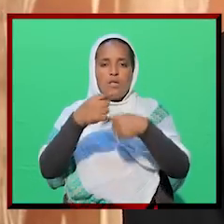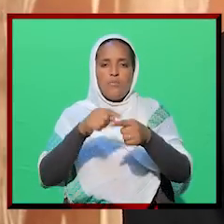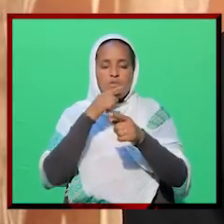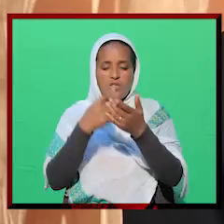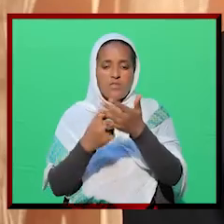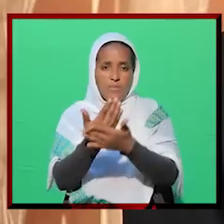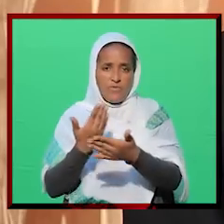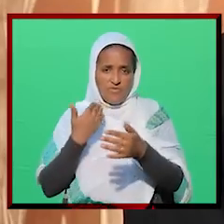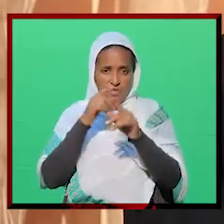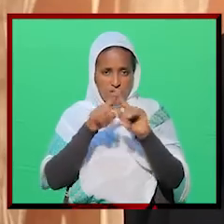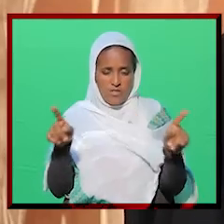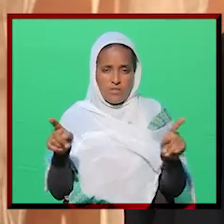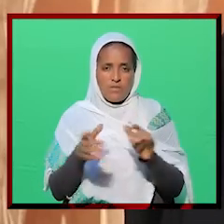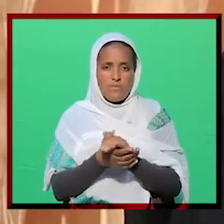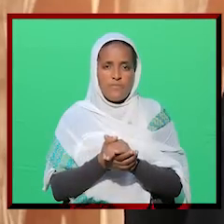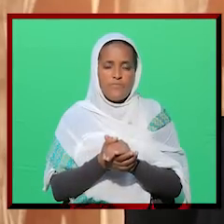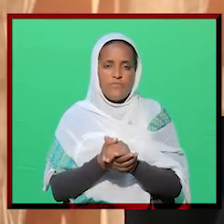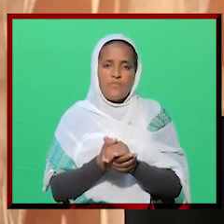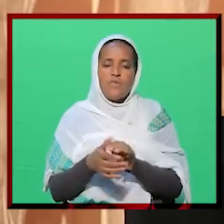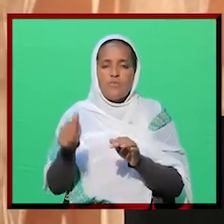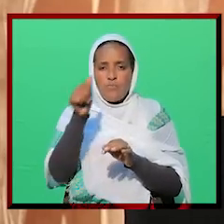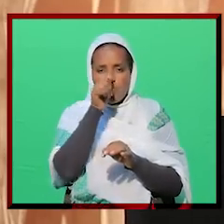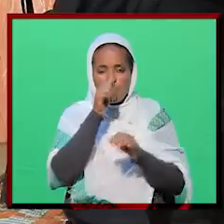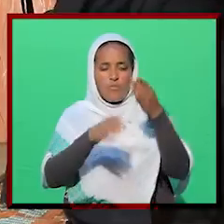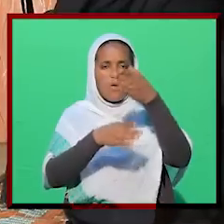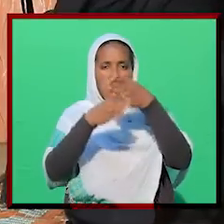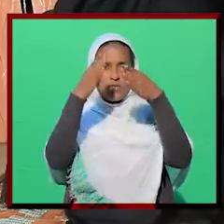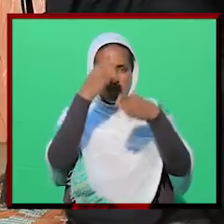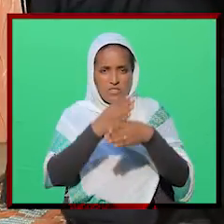ይችላል እንጂ ሁለታቸውም ግን ተመሳሳይነት እንዳላቸው መታወቃል።